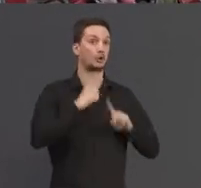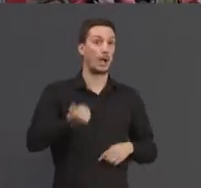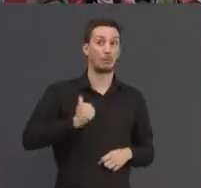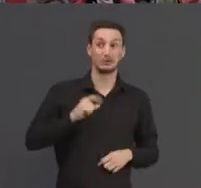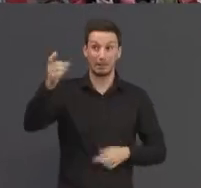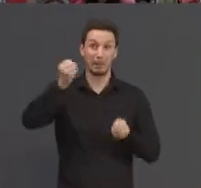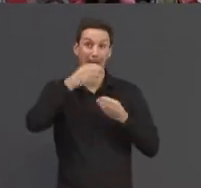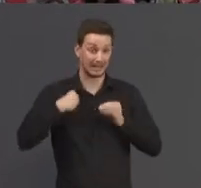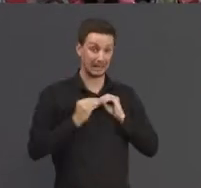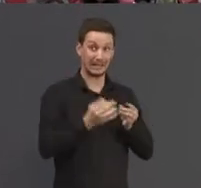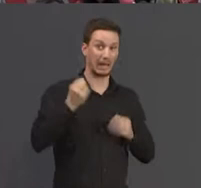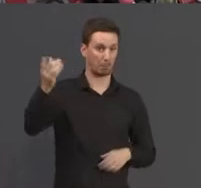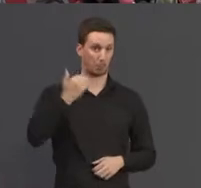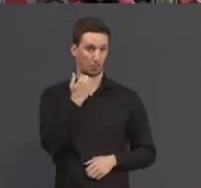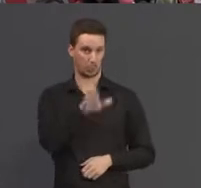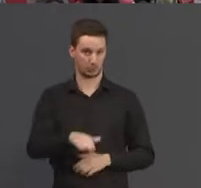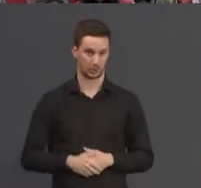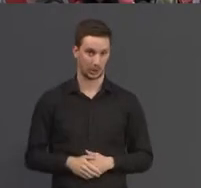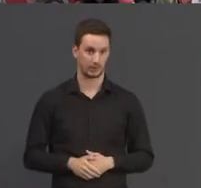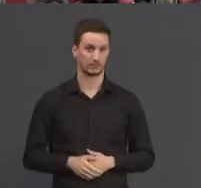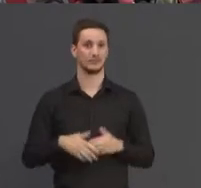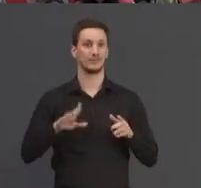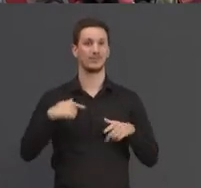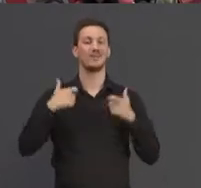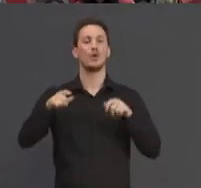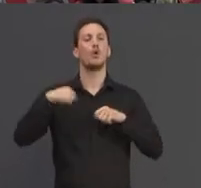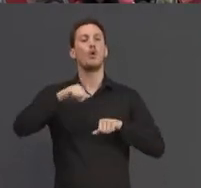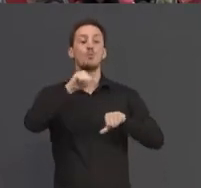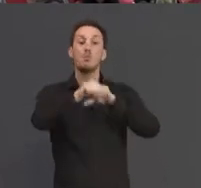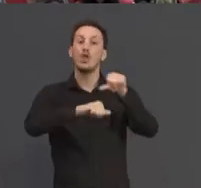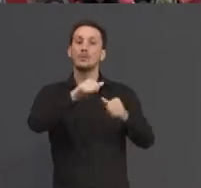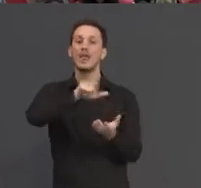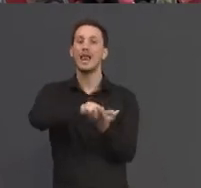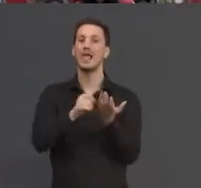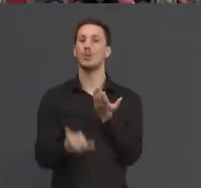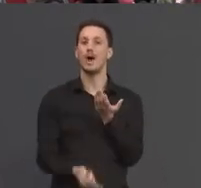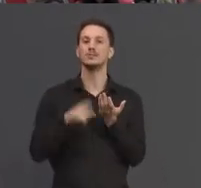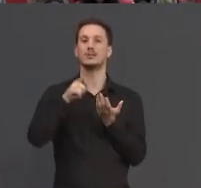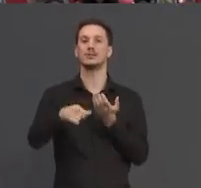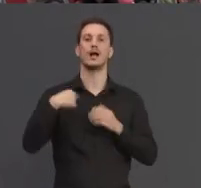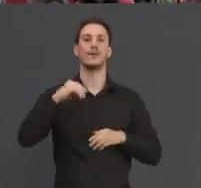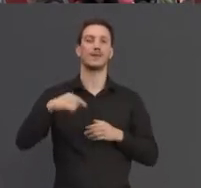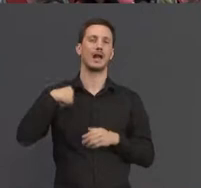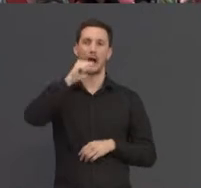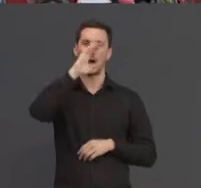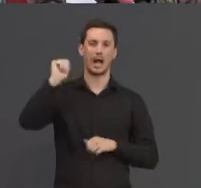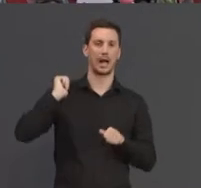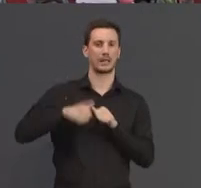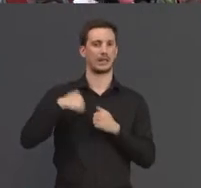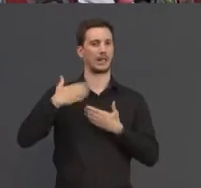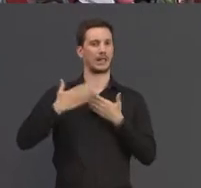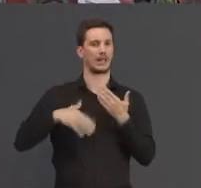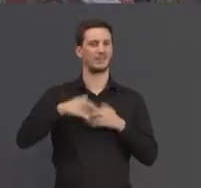no saben ben bé el què. De fet, el camp del processament del llenguatge es va limitar durant molts anys a